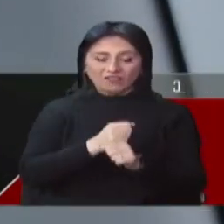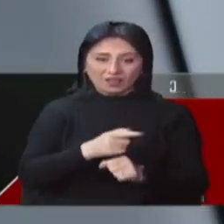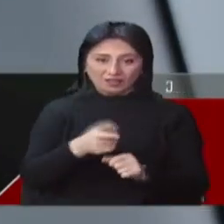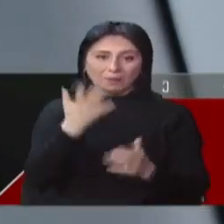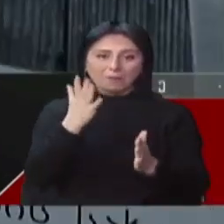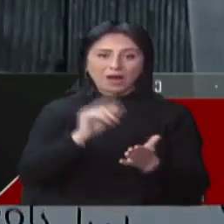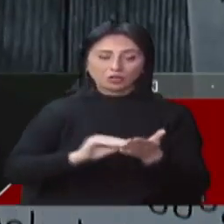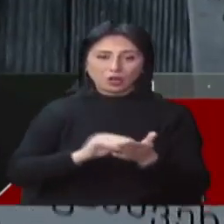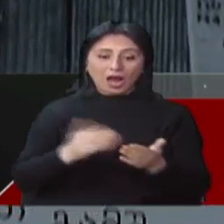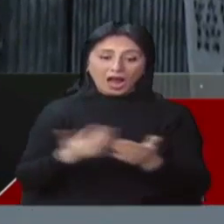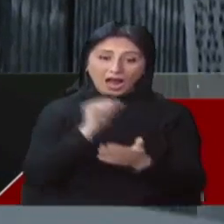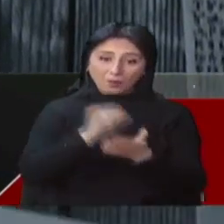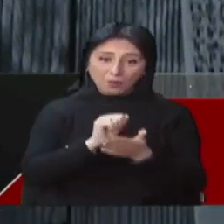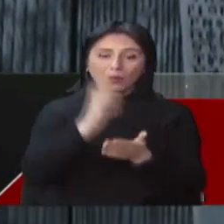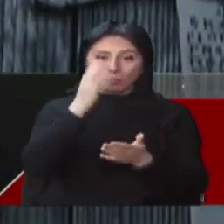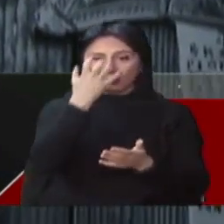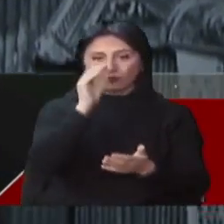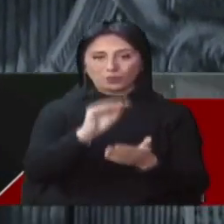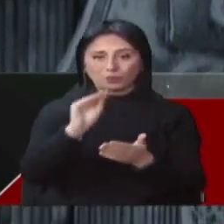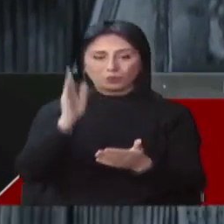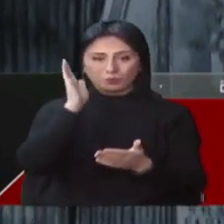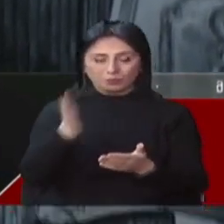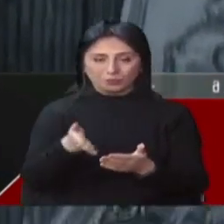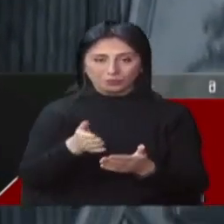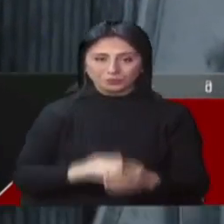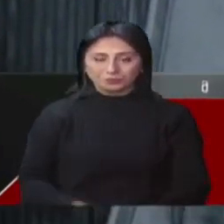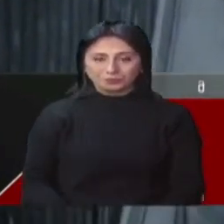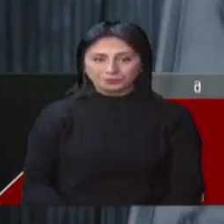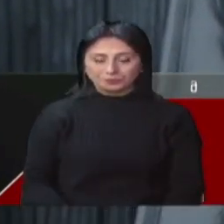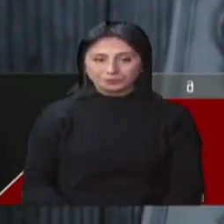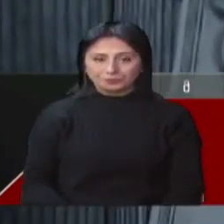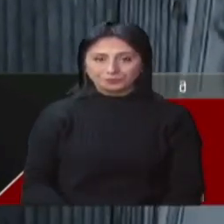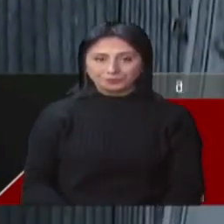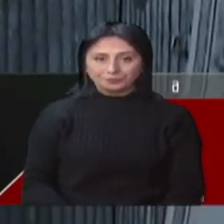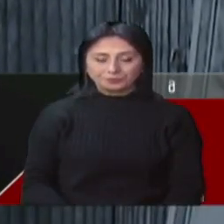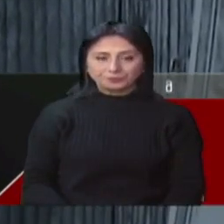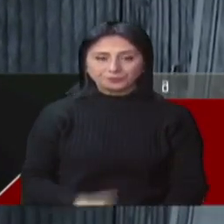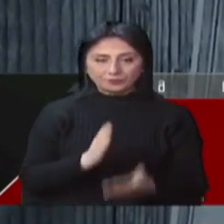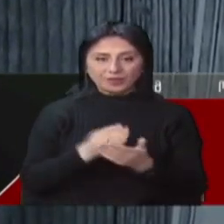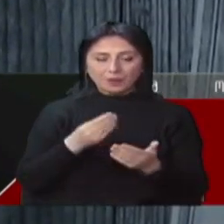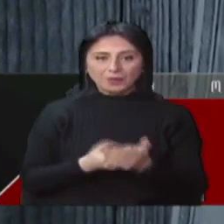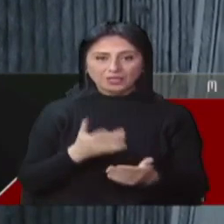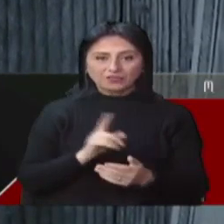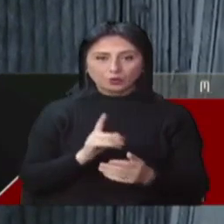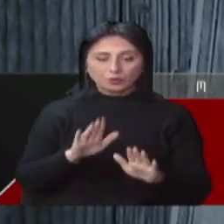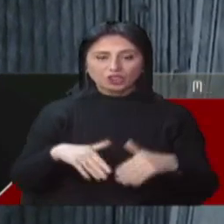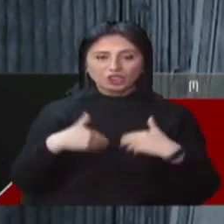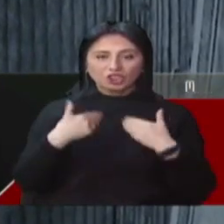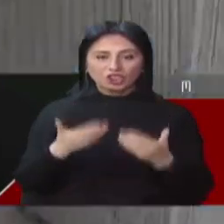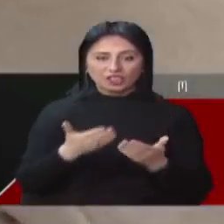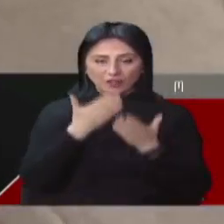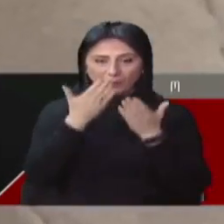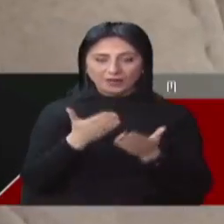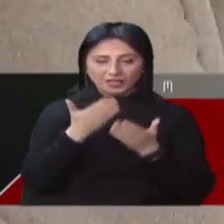რომ ახალი გამოცემები უკვე ილუსტრაციებით იქნებოდა წარმოდგენილი. გვაქვს პატივი, რომ შეთავაზო